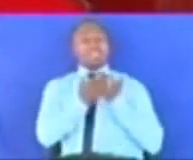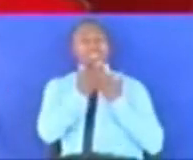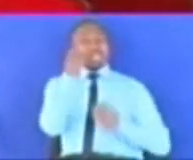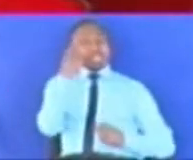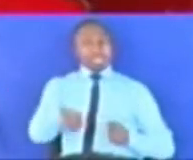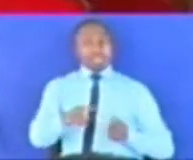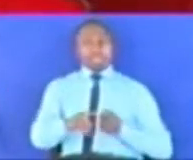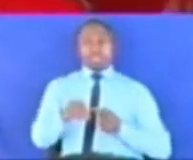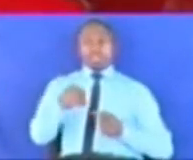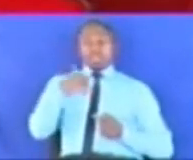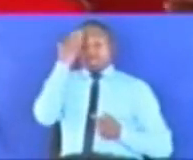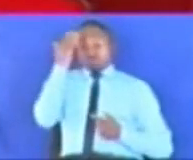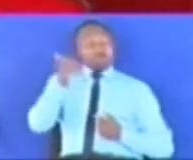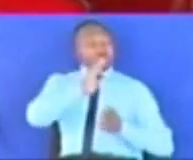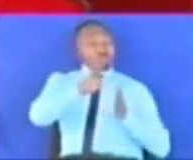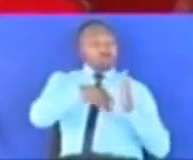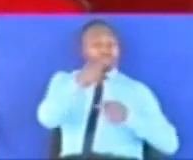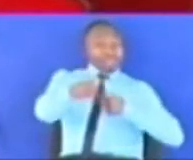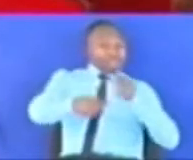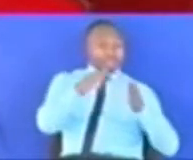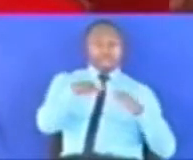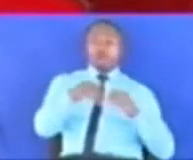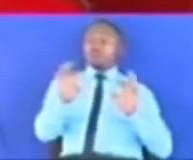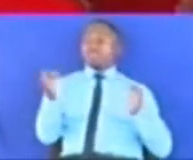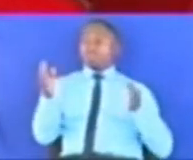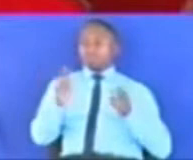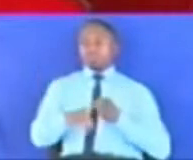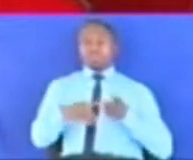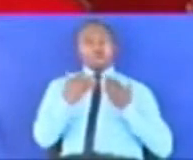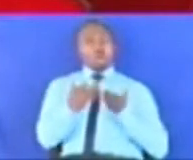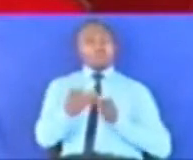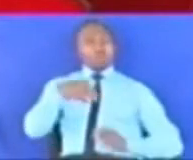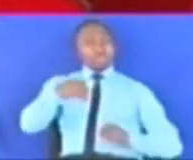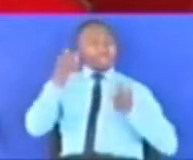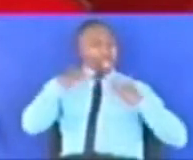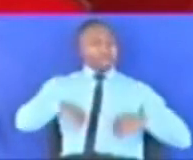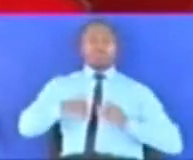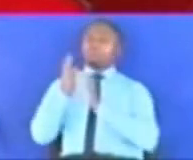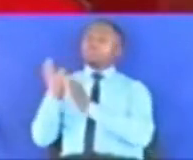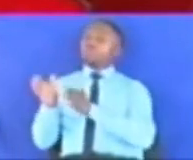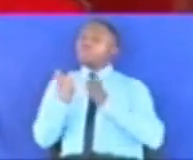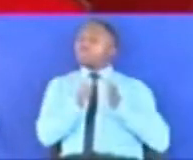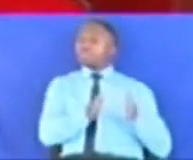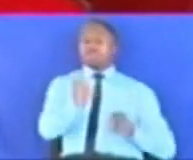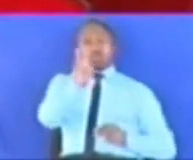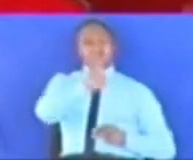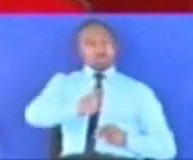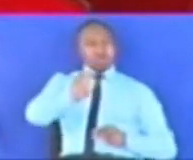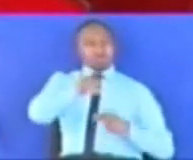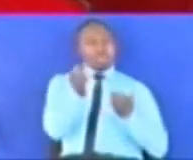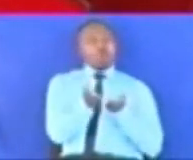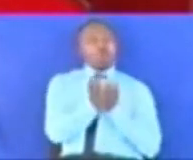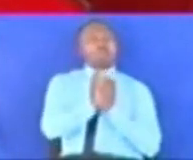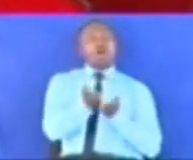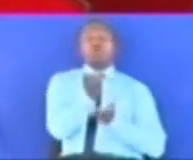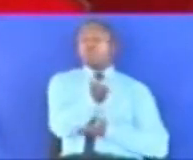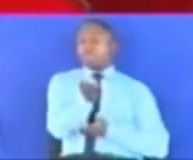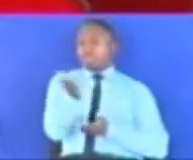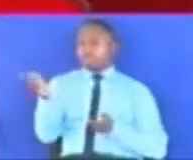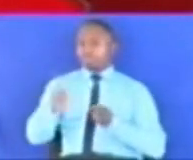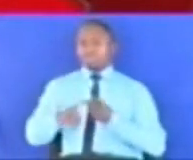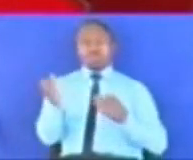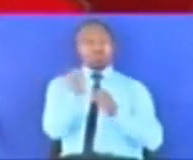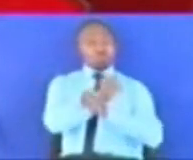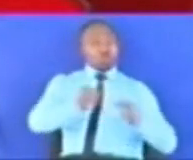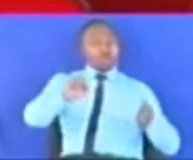ile programu inaendelea au namna gani, lakini naomba Wizara ya Afya wajipange kutafuta kama ni wadau wengine